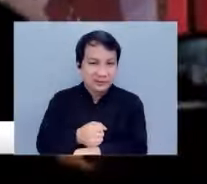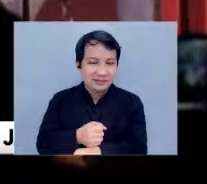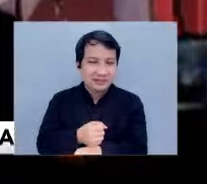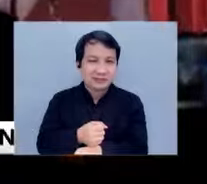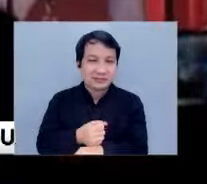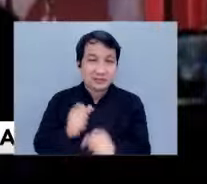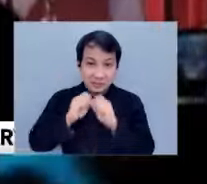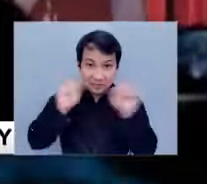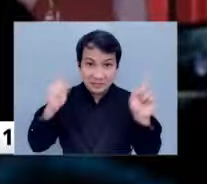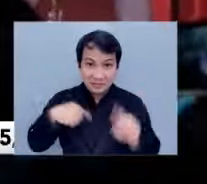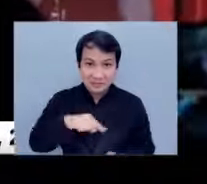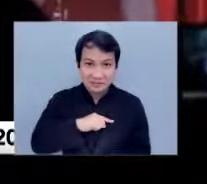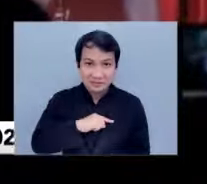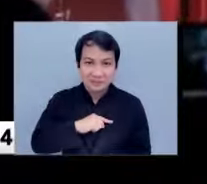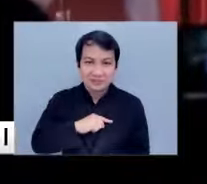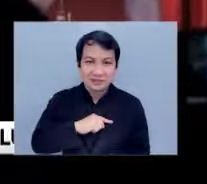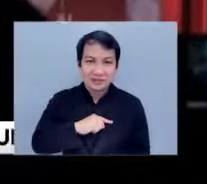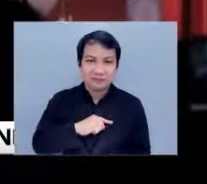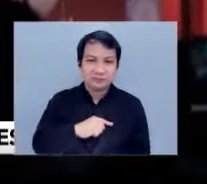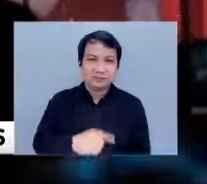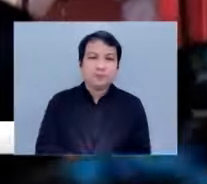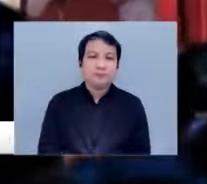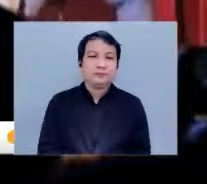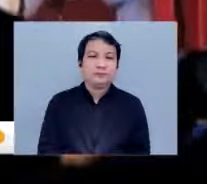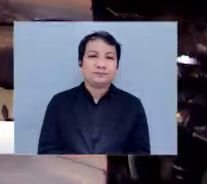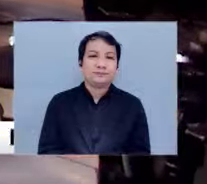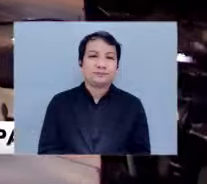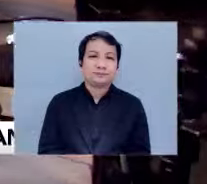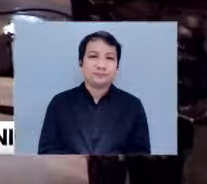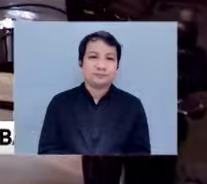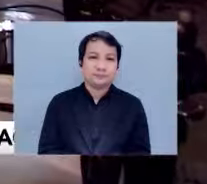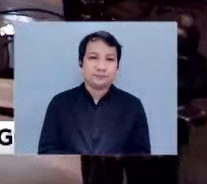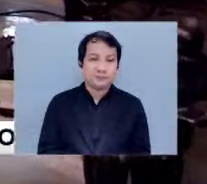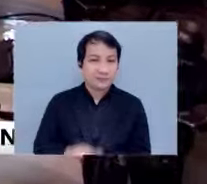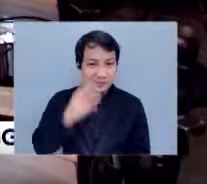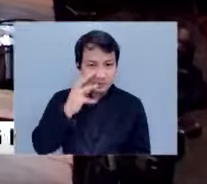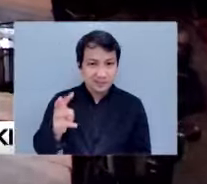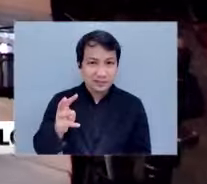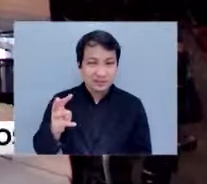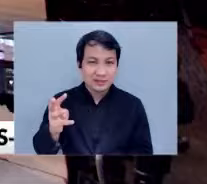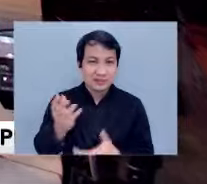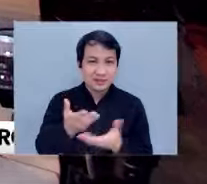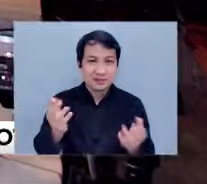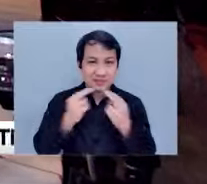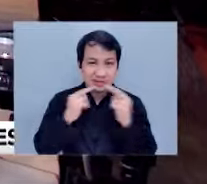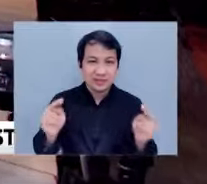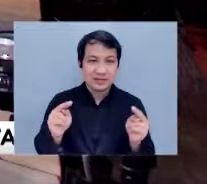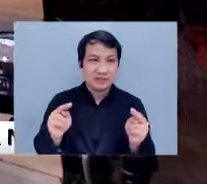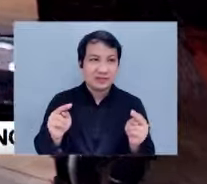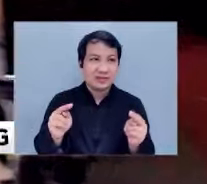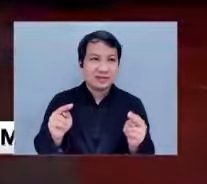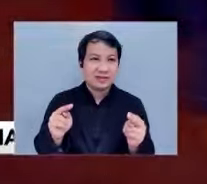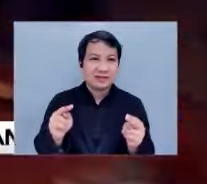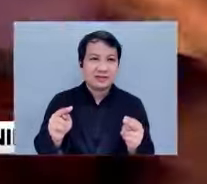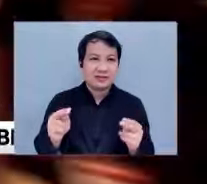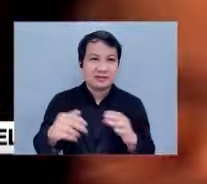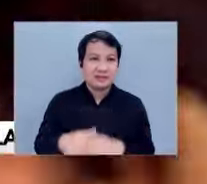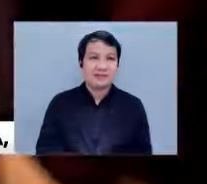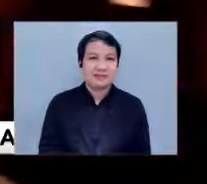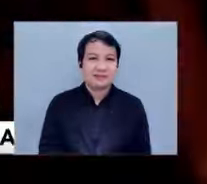kami. So excited. Nakita nyo naman ang pagmamahal sa newsroom. Kung nakikita nyo po lahat, napakarami.